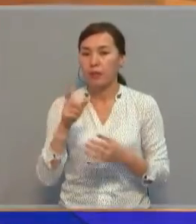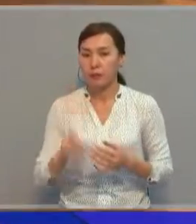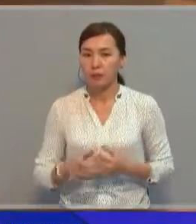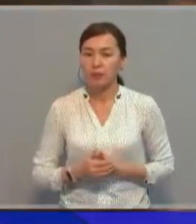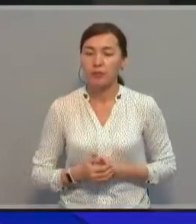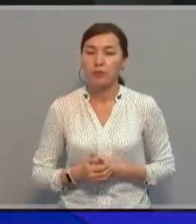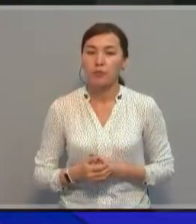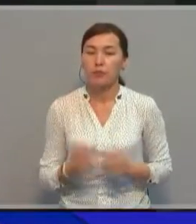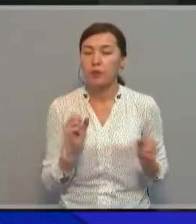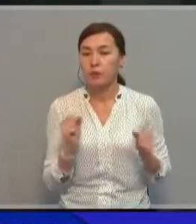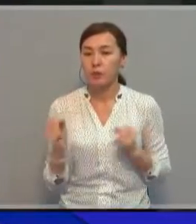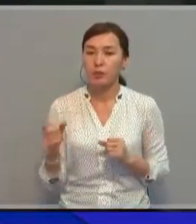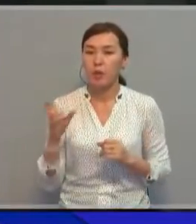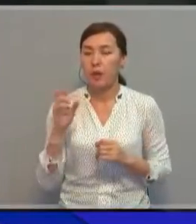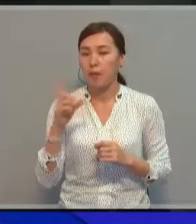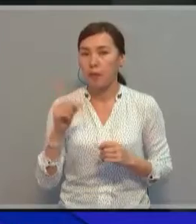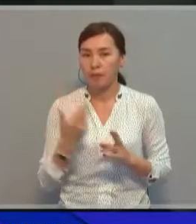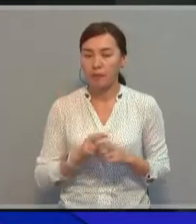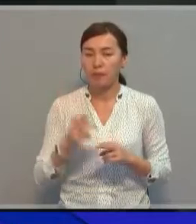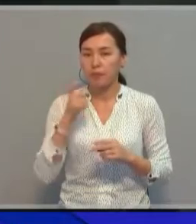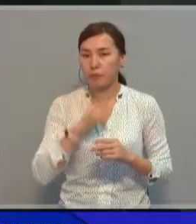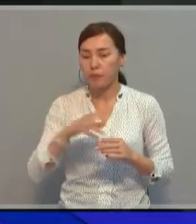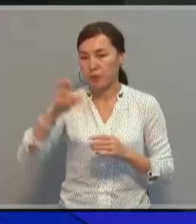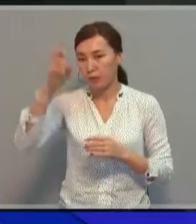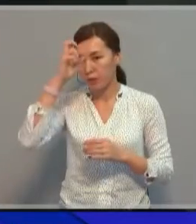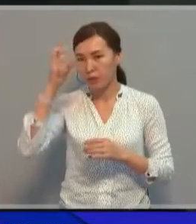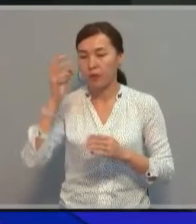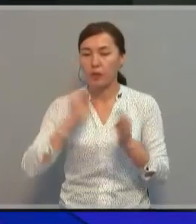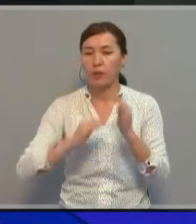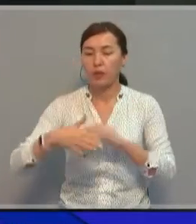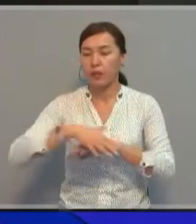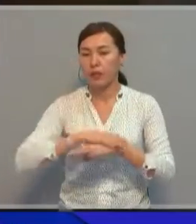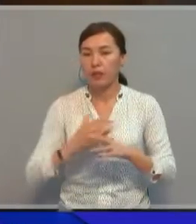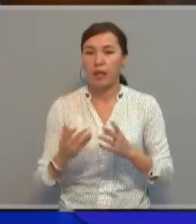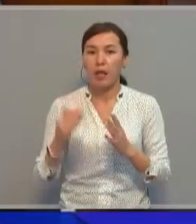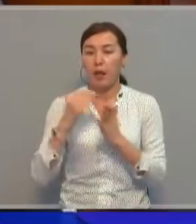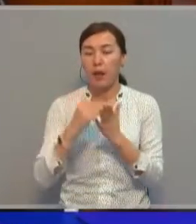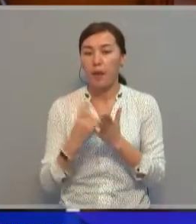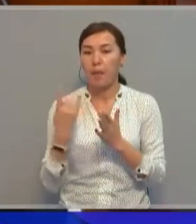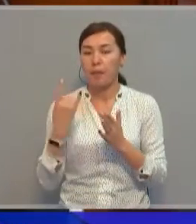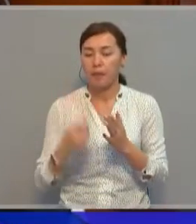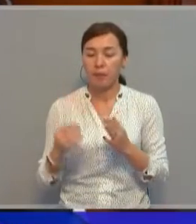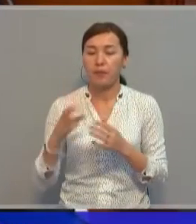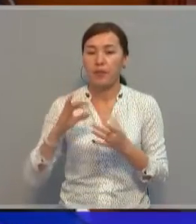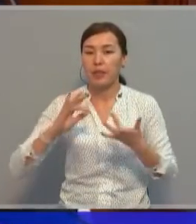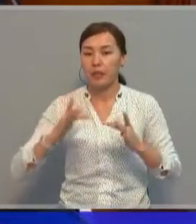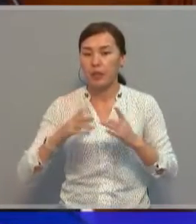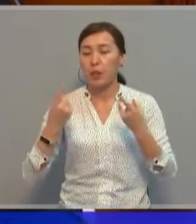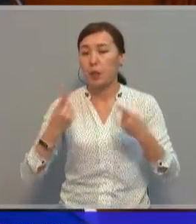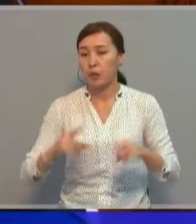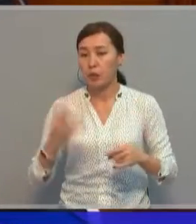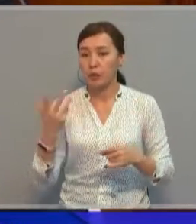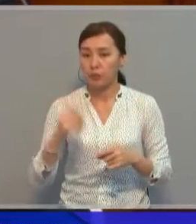гражданам. Хранилище базы данных, интеграция с государственными системами, принцип одного окна и интеграция с